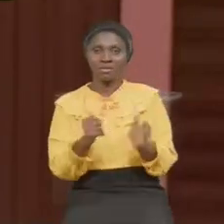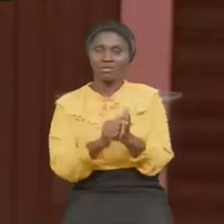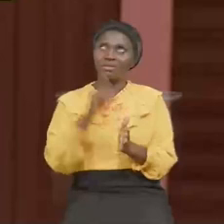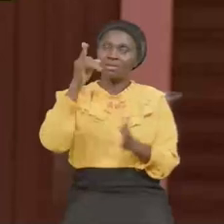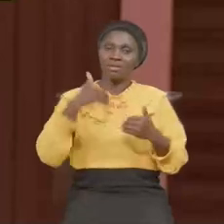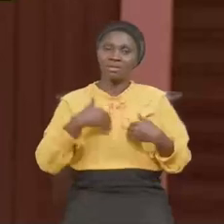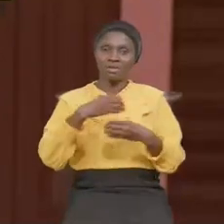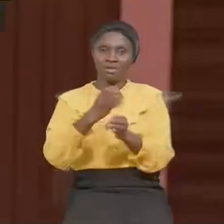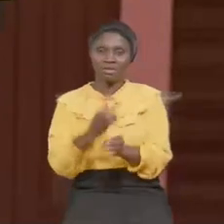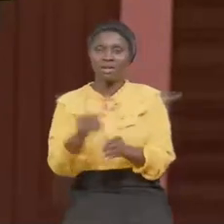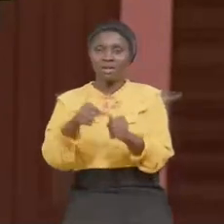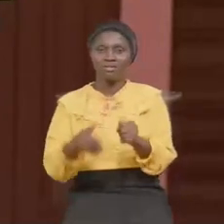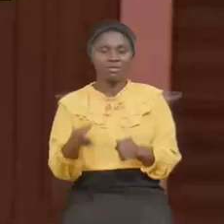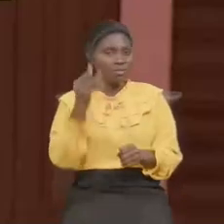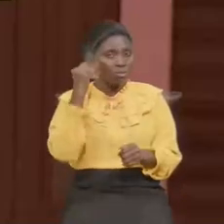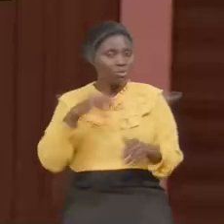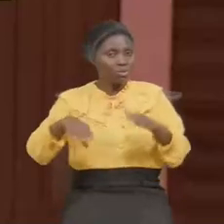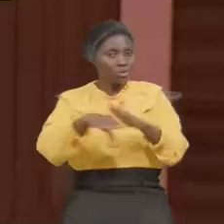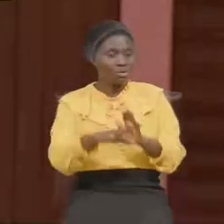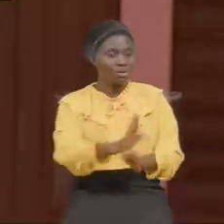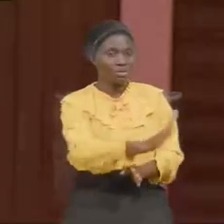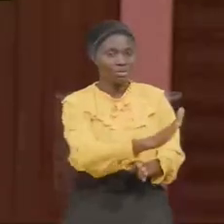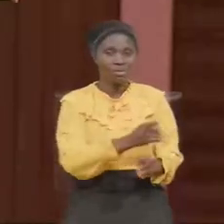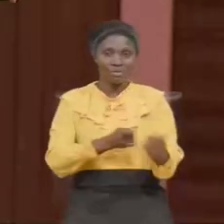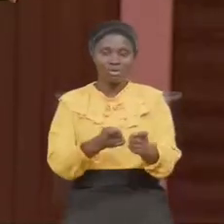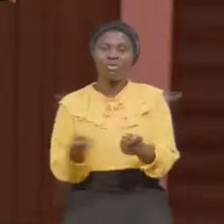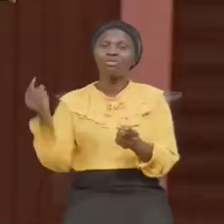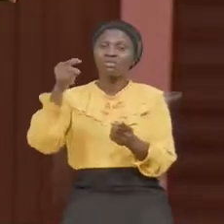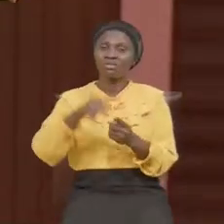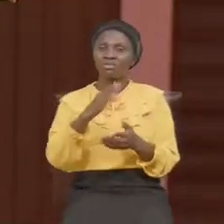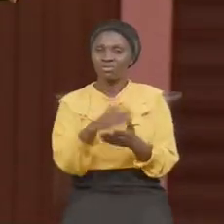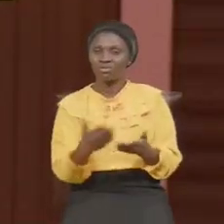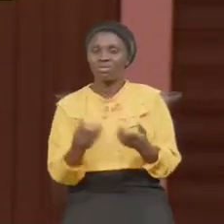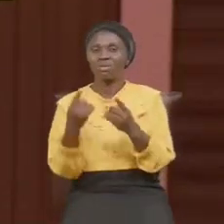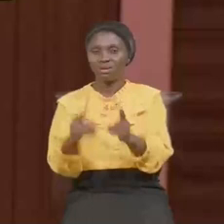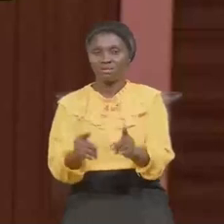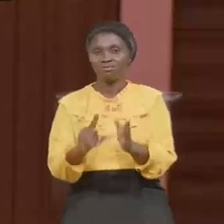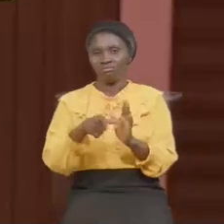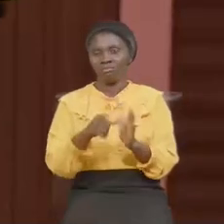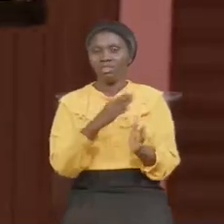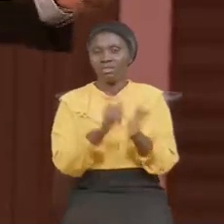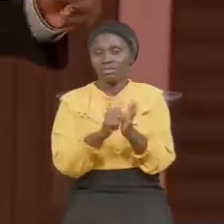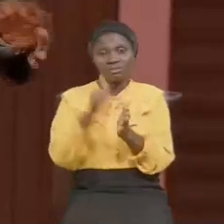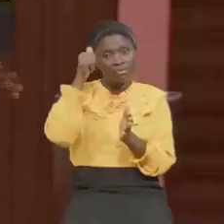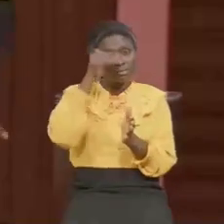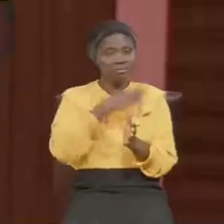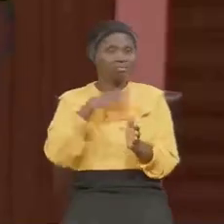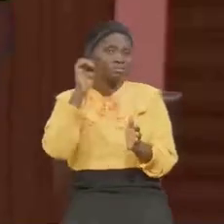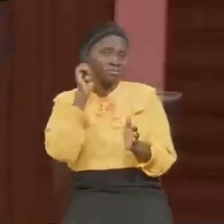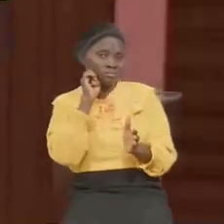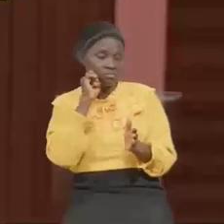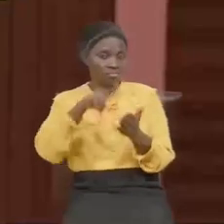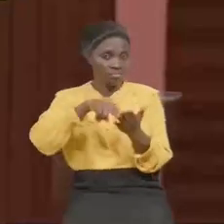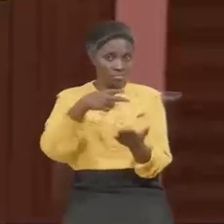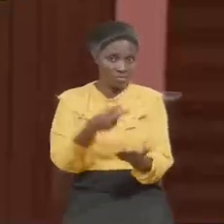était sous leur domination. Mais quelque chose est arrivé. Adam et Ève sont tombés dans